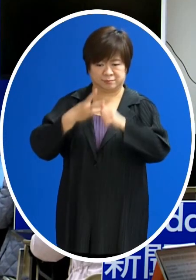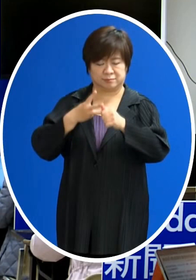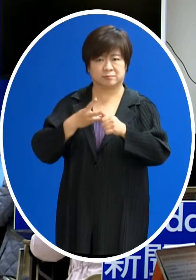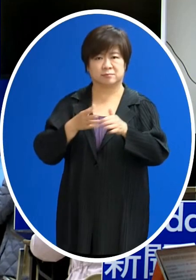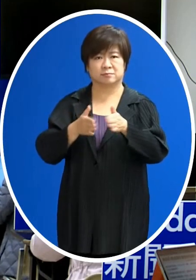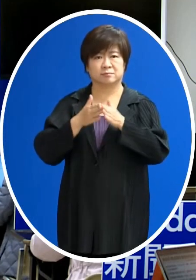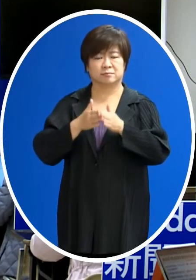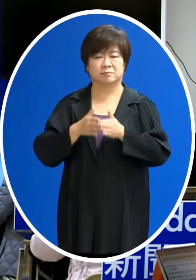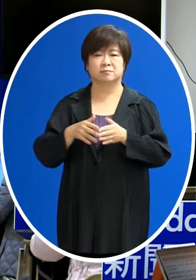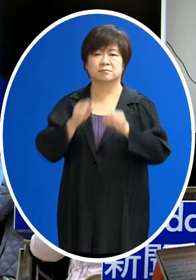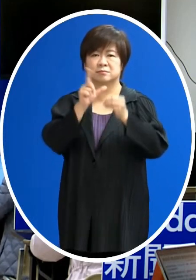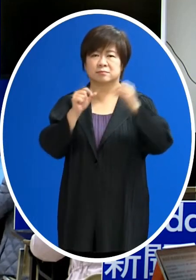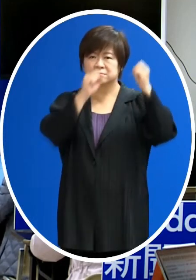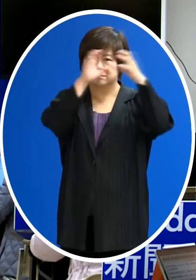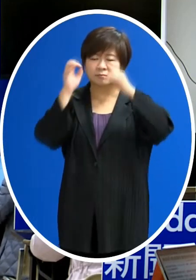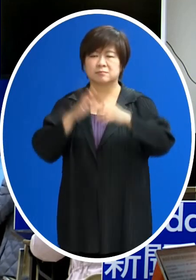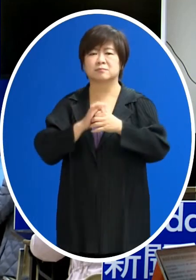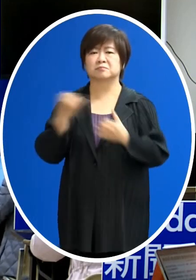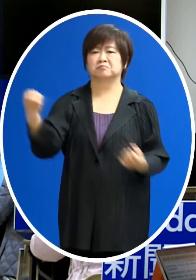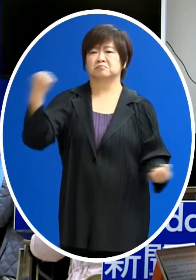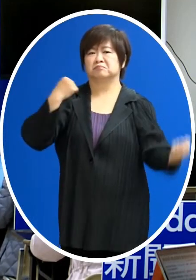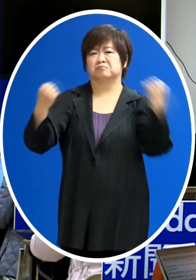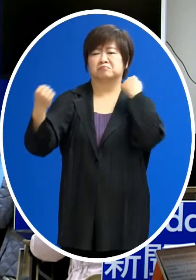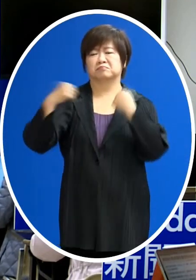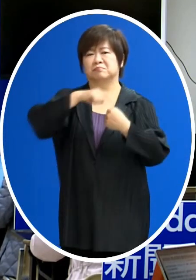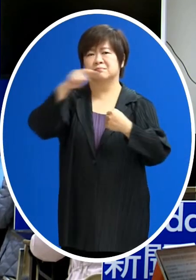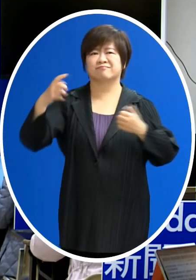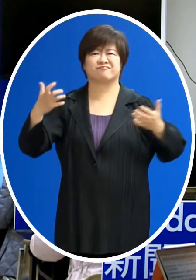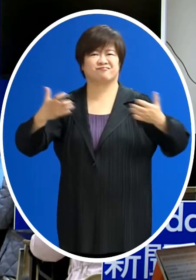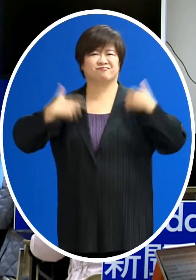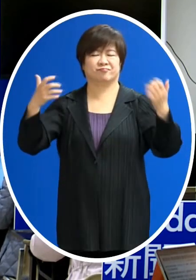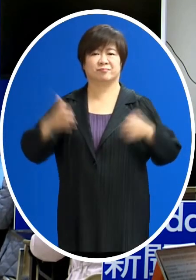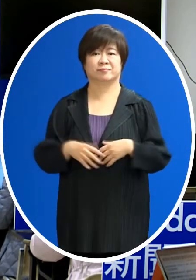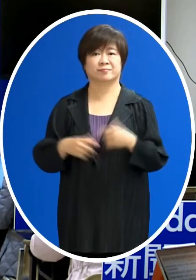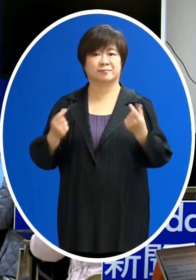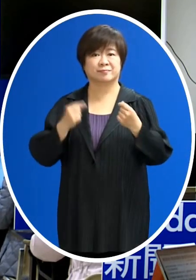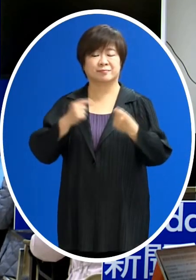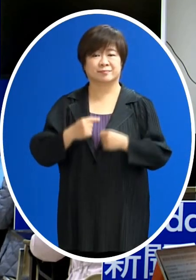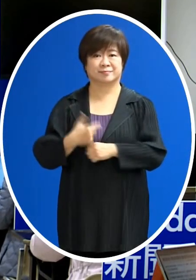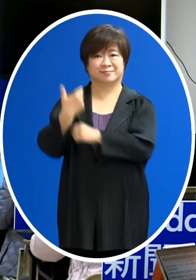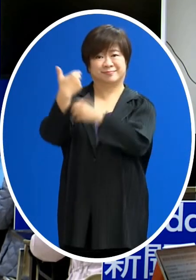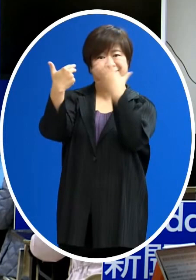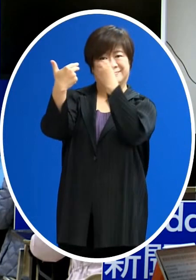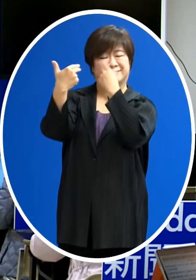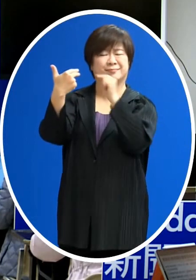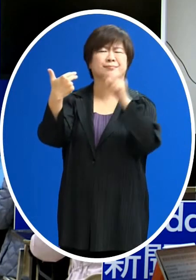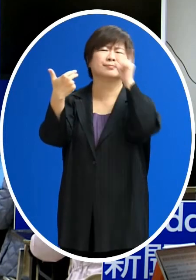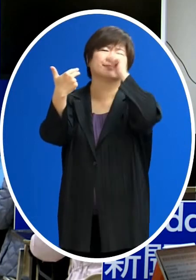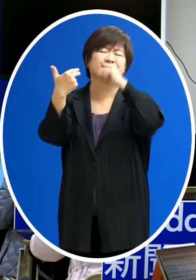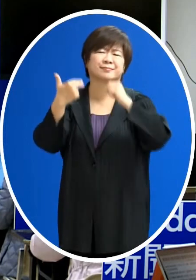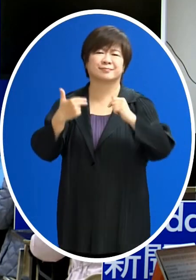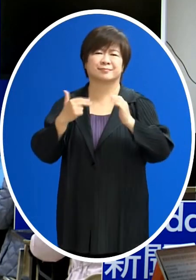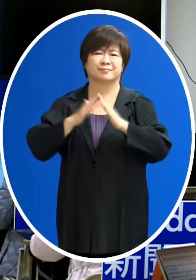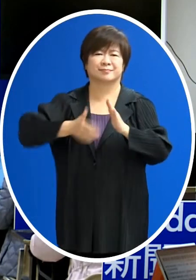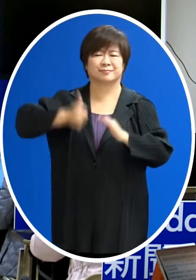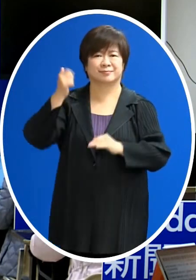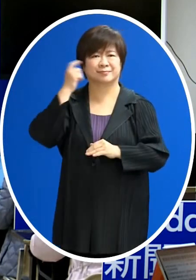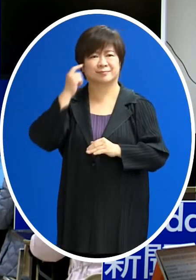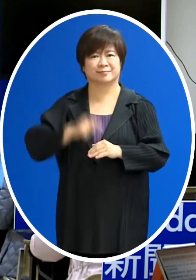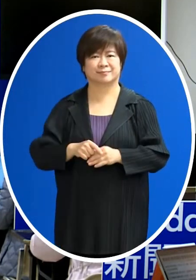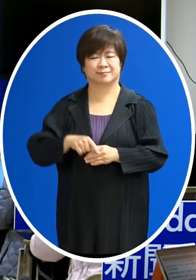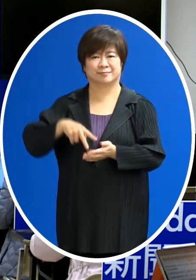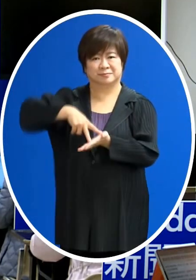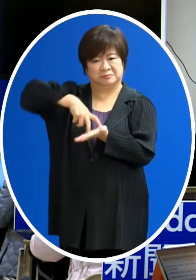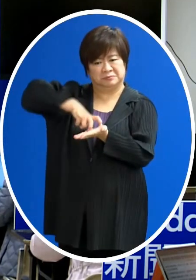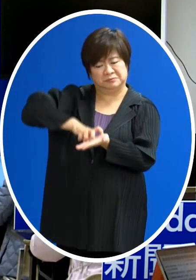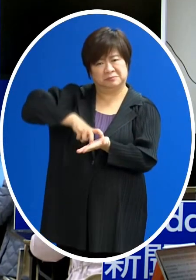艺人还有一些健身的民众不满。那么馆长就说：“难道深蹲比吃饭更容易染疫吗？”所以现在健身房